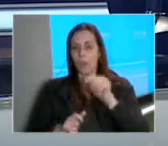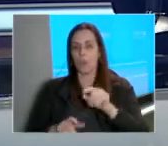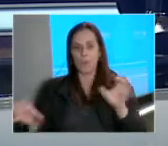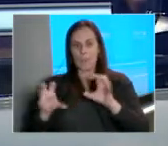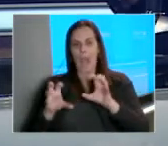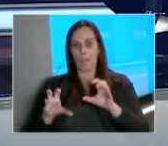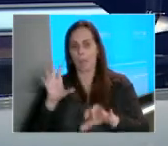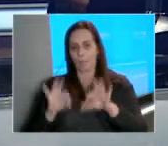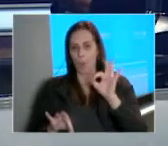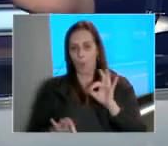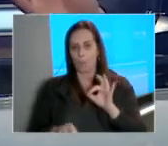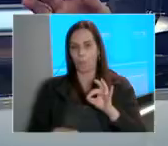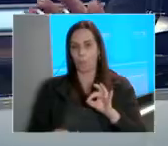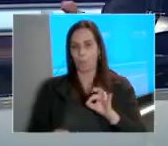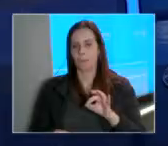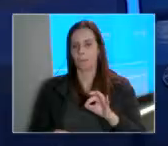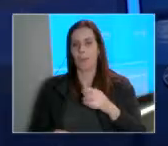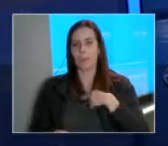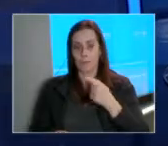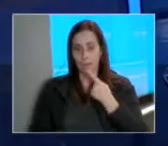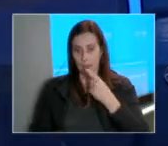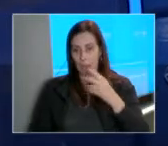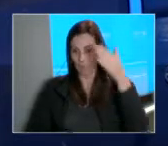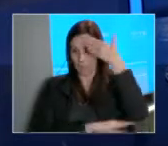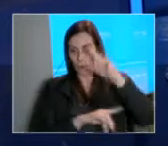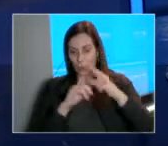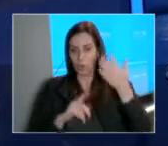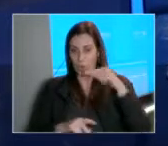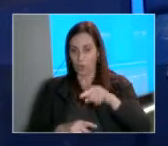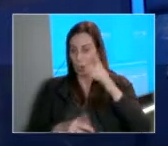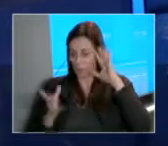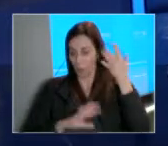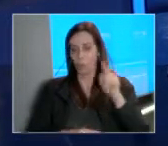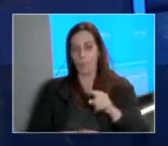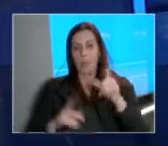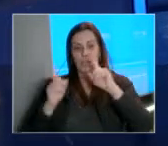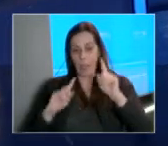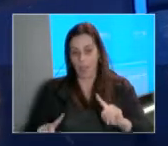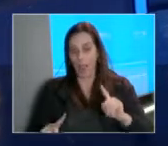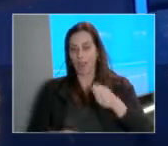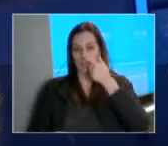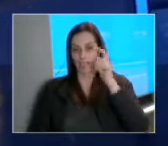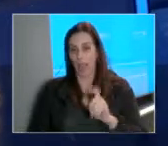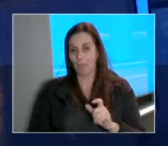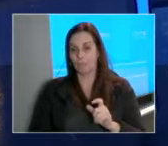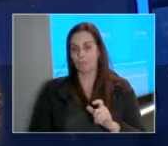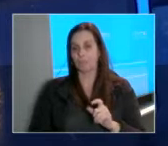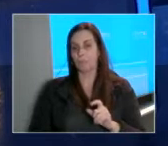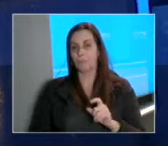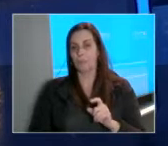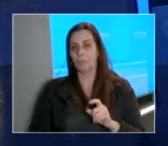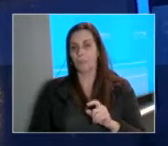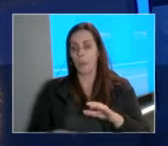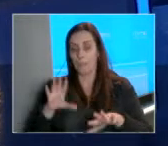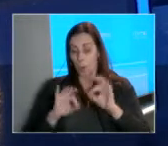בזעם להצביע רק ביבי. אני רק אגיד לך, מניסיונות קודמים, מדינות אחרות, שהיו כאלה מטורפות, יוון, איטליה וכו' וכו',